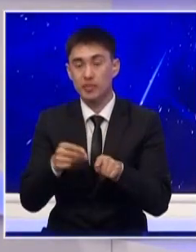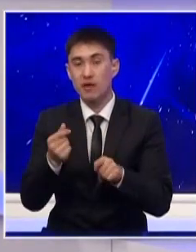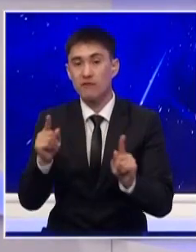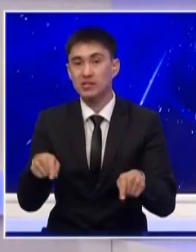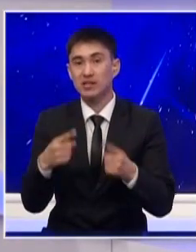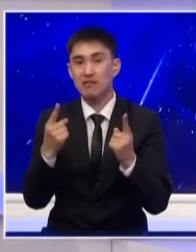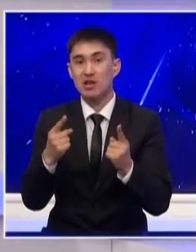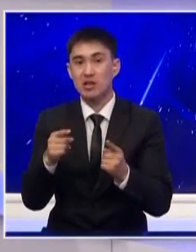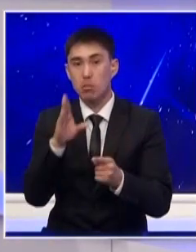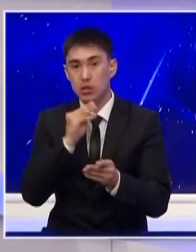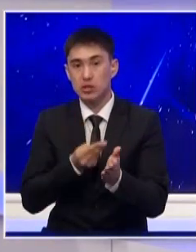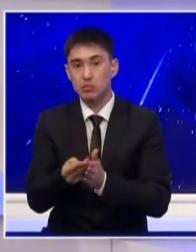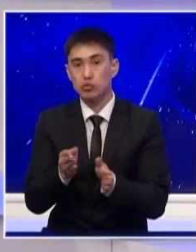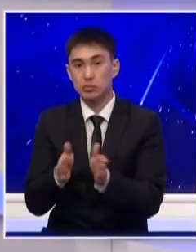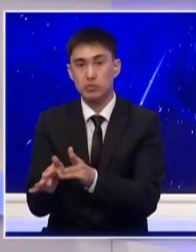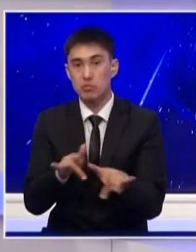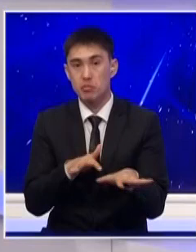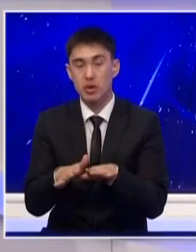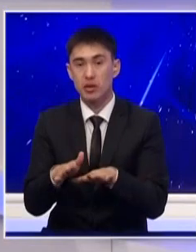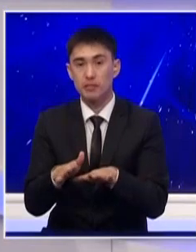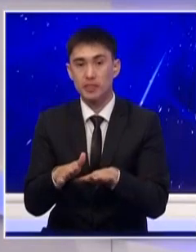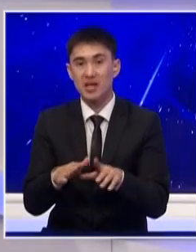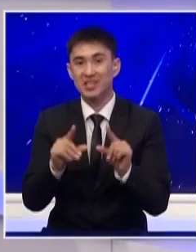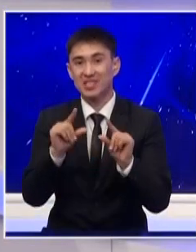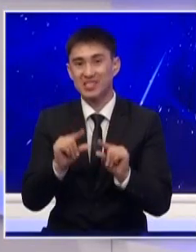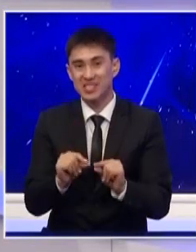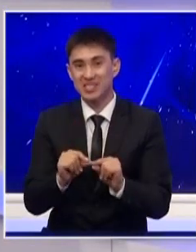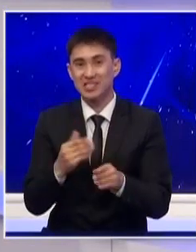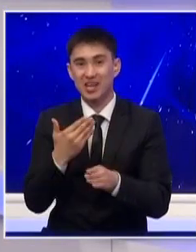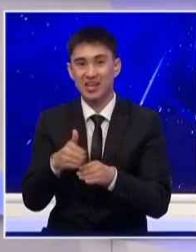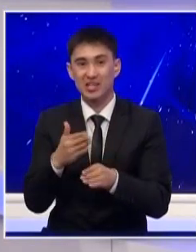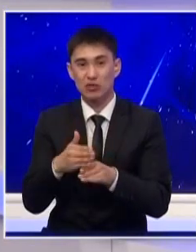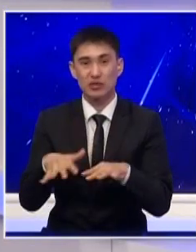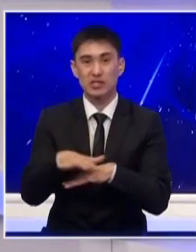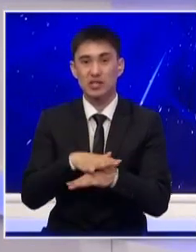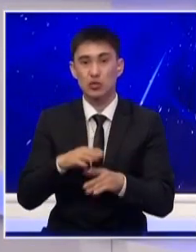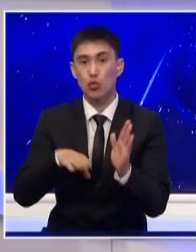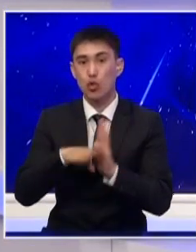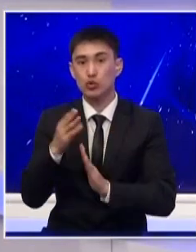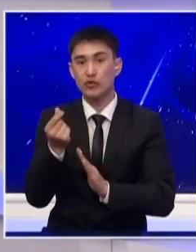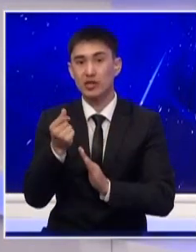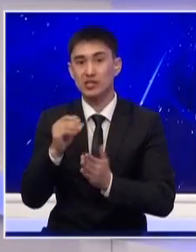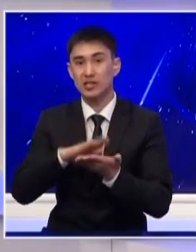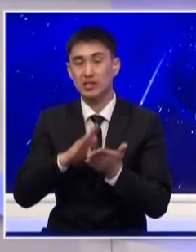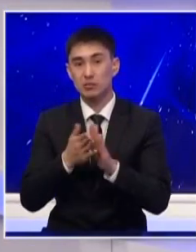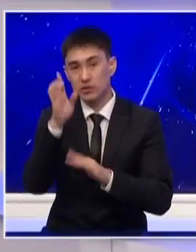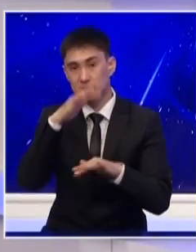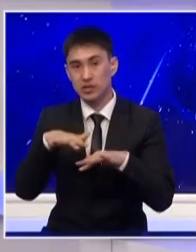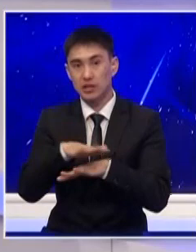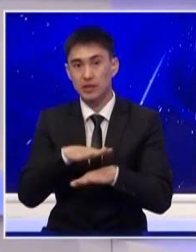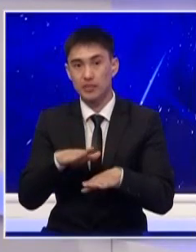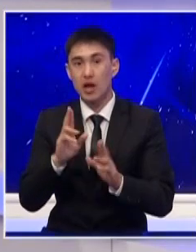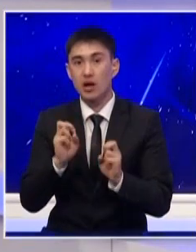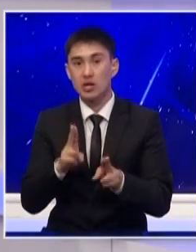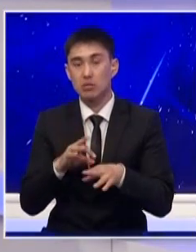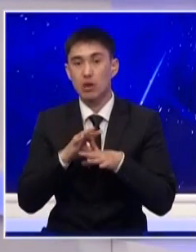восстановления платежеспособности. Эти меры призваны снизить закредитованность населения и улучшить финансовый климат страны. Как